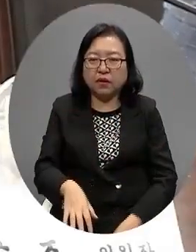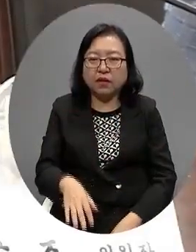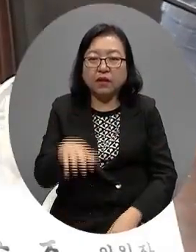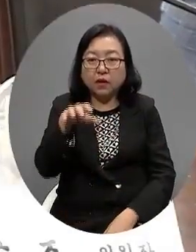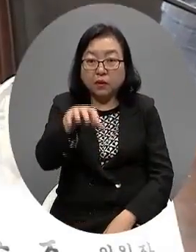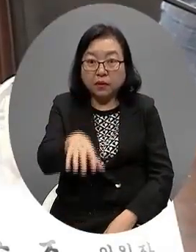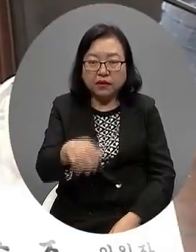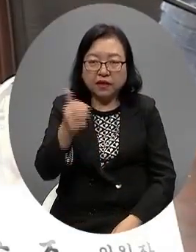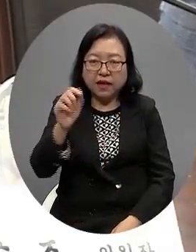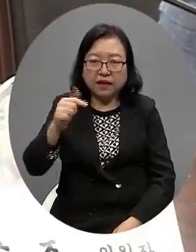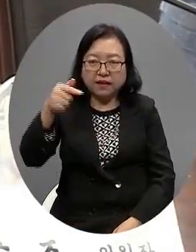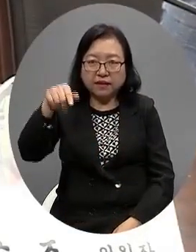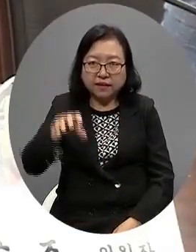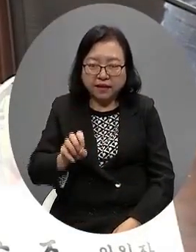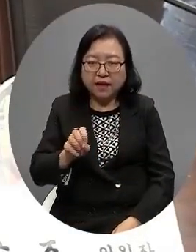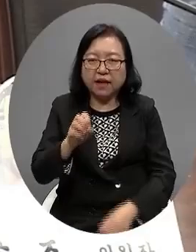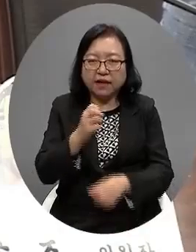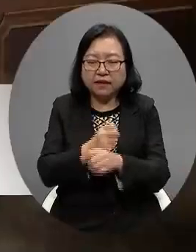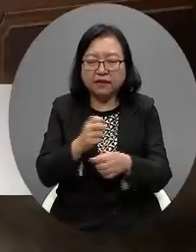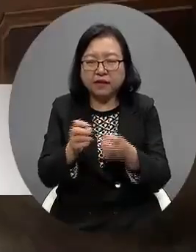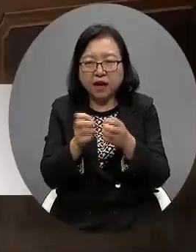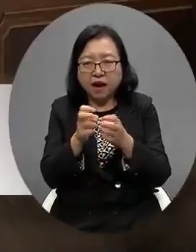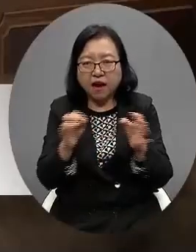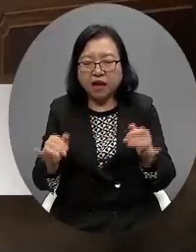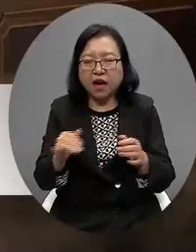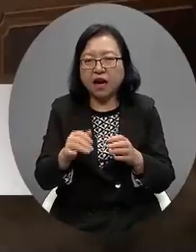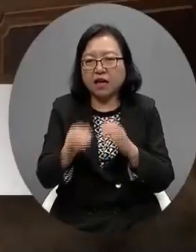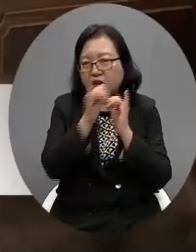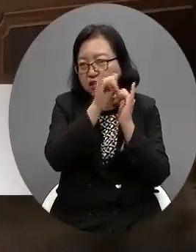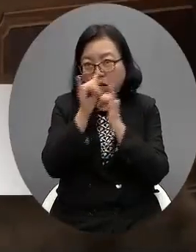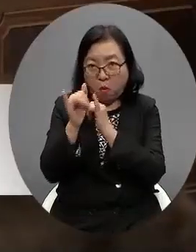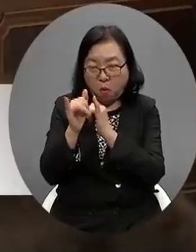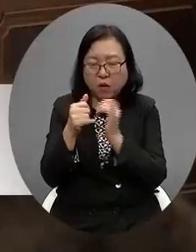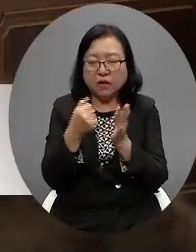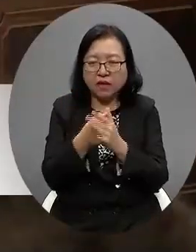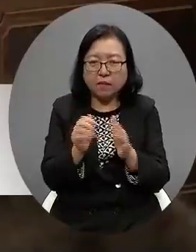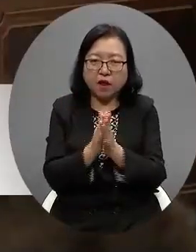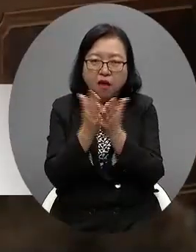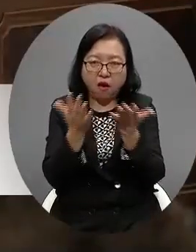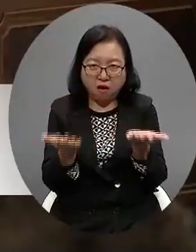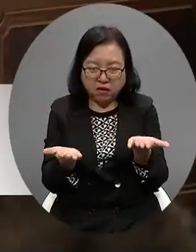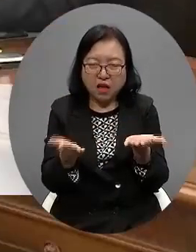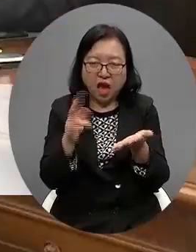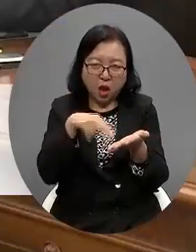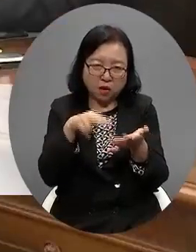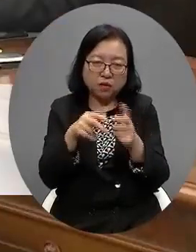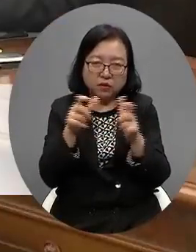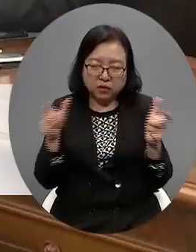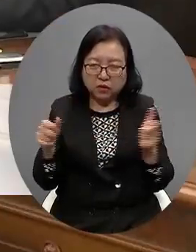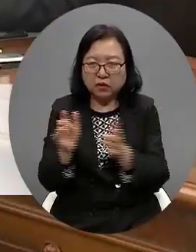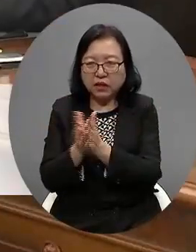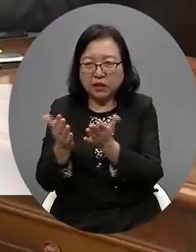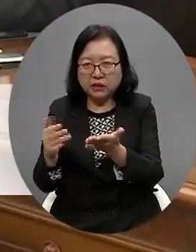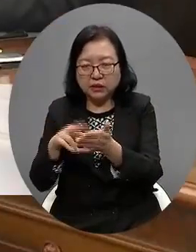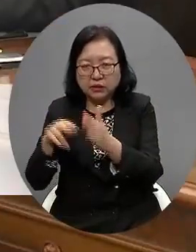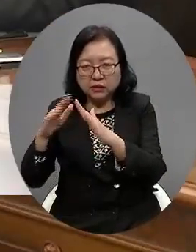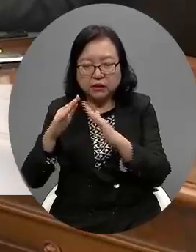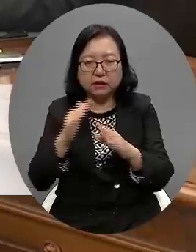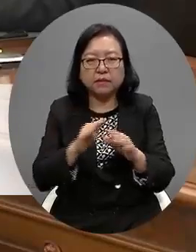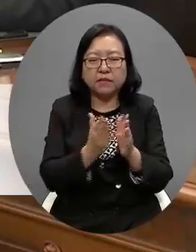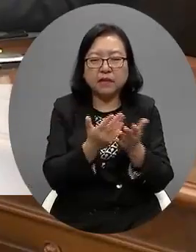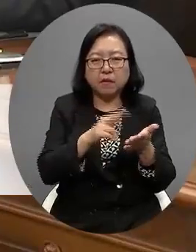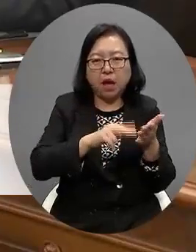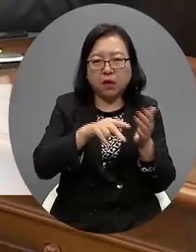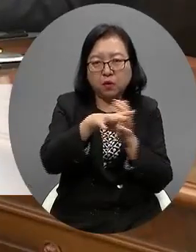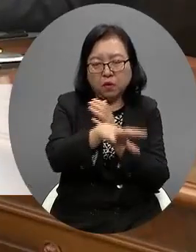한강 작가의 노벨 문학상을 계기로 독서 열기가 확산되고 있다며 도서관이나 서점 등 독서를 위한 여건을